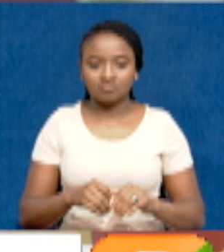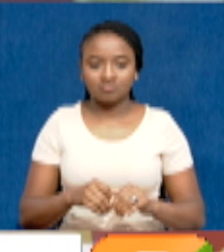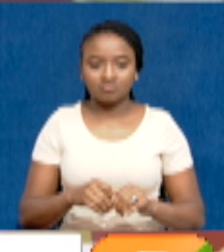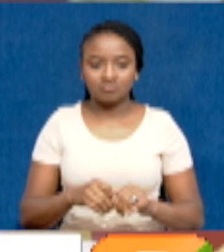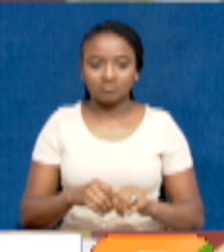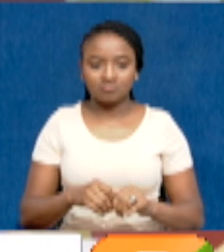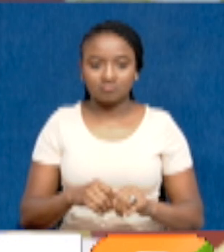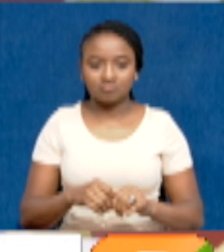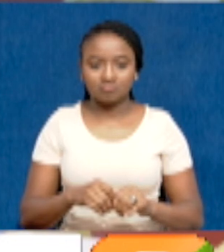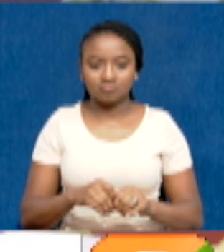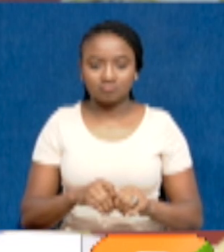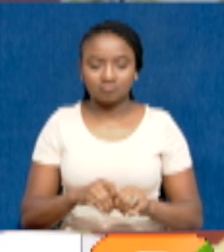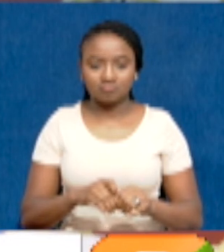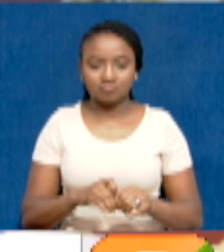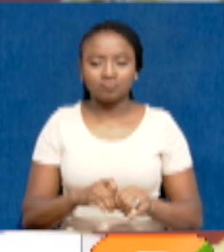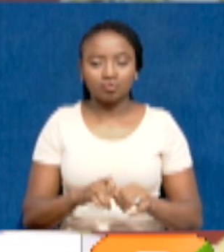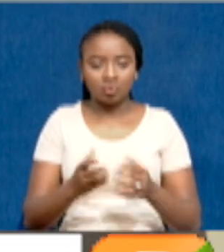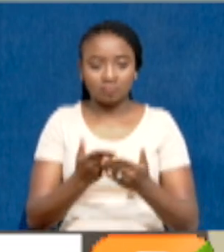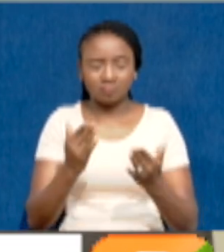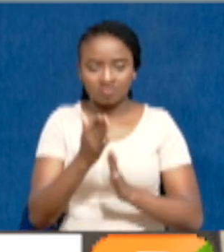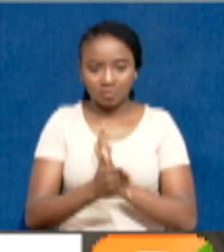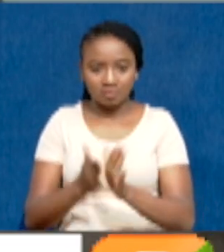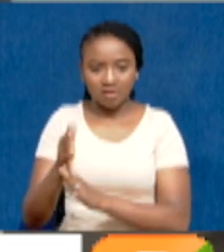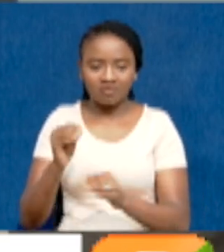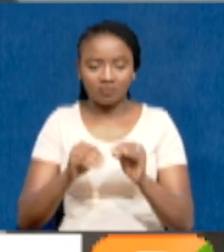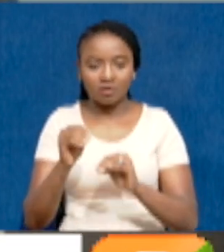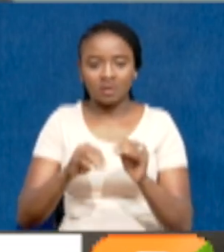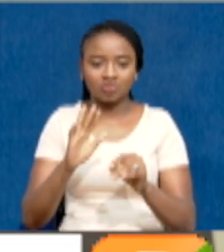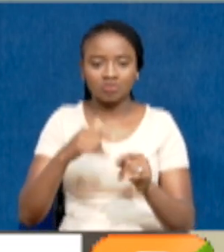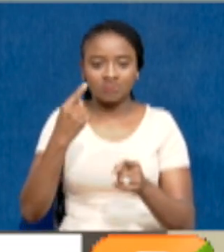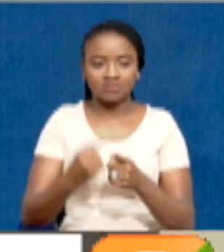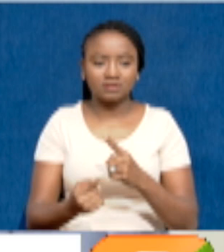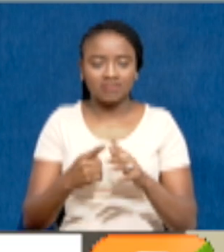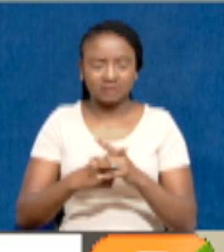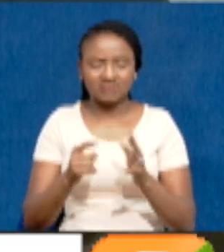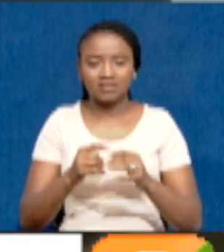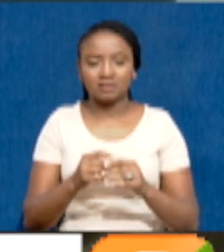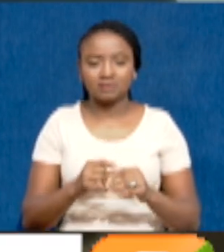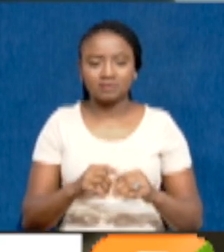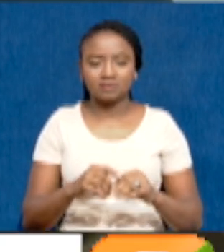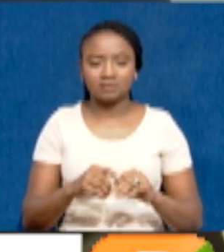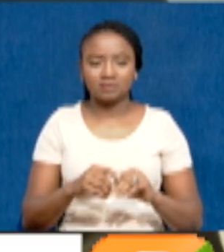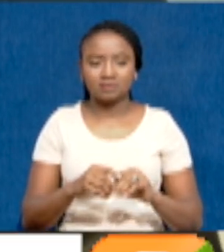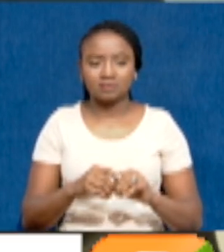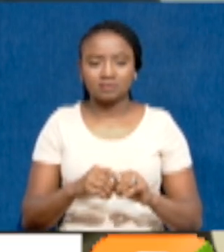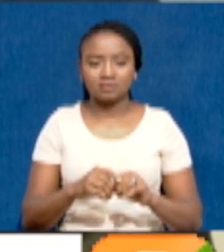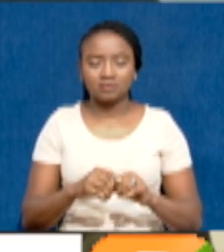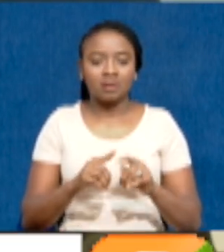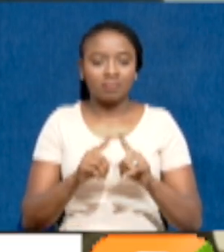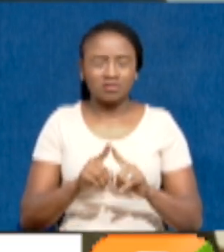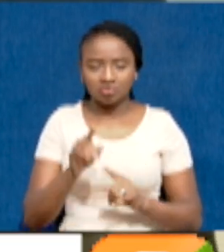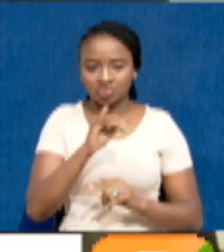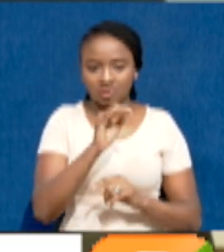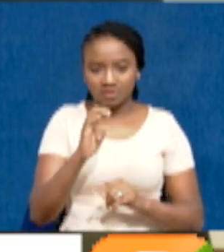Maandalizi ya uchaguzi wa mwaka ujao yameanza kushika kasi, huku Tume ya Uchaguzi na Mipaka IEBC ikianza shughuli ya